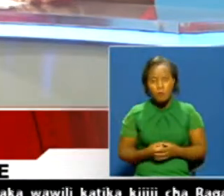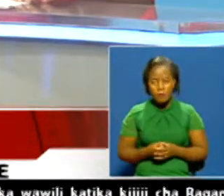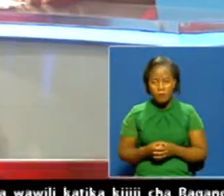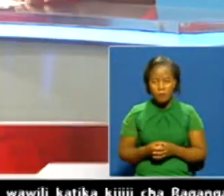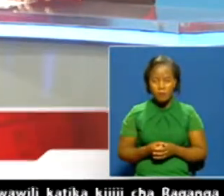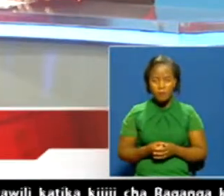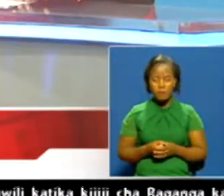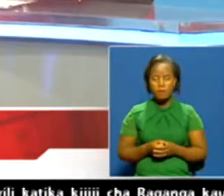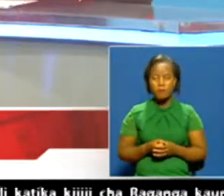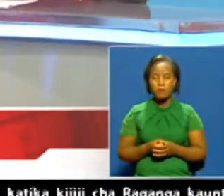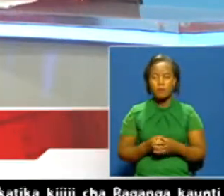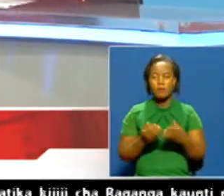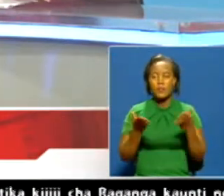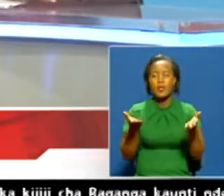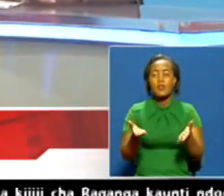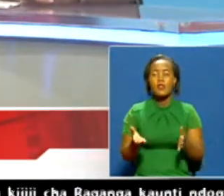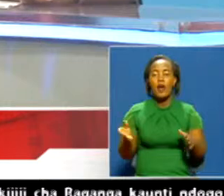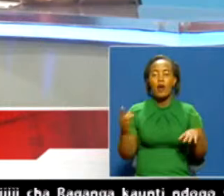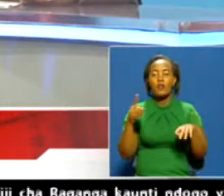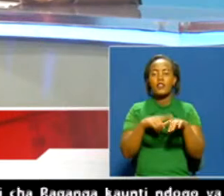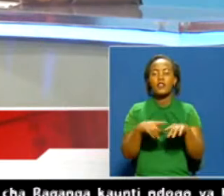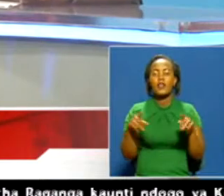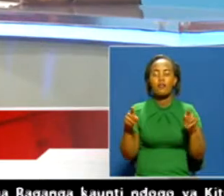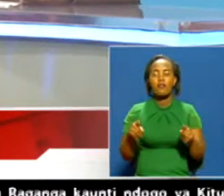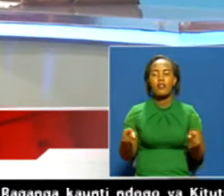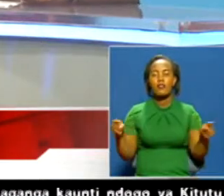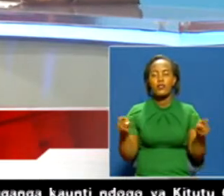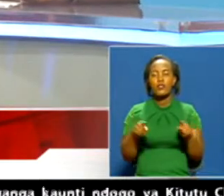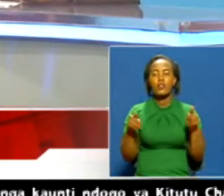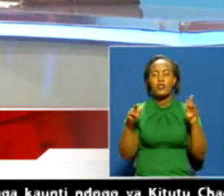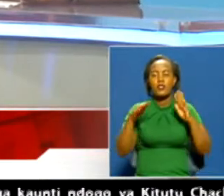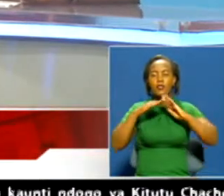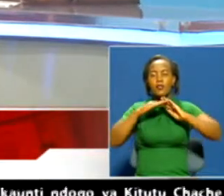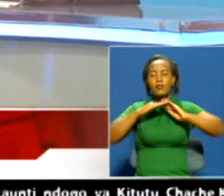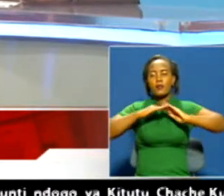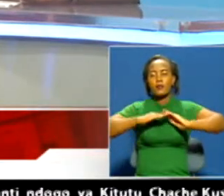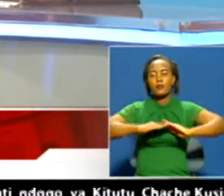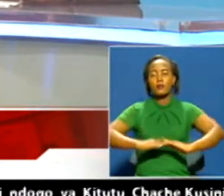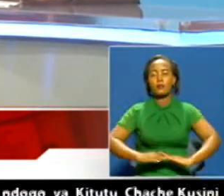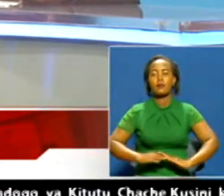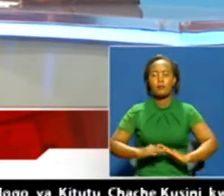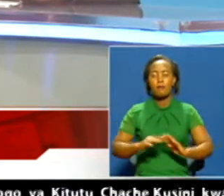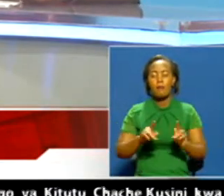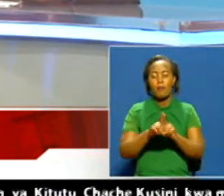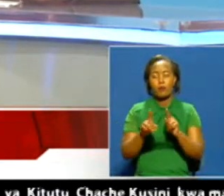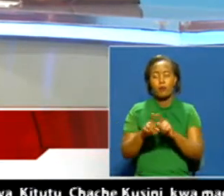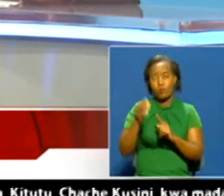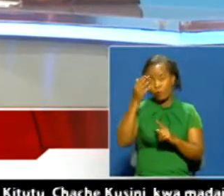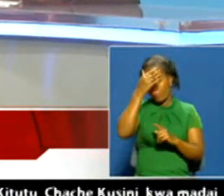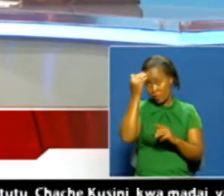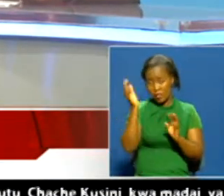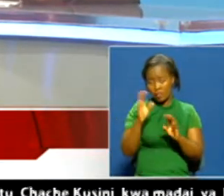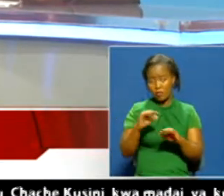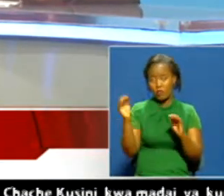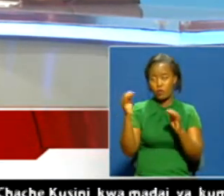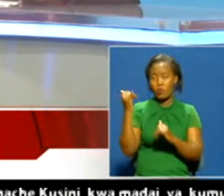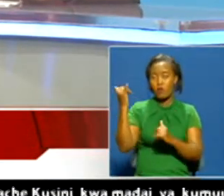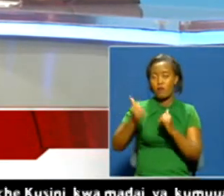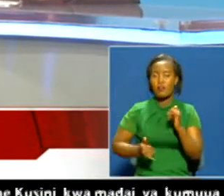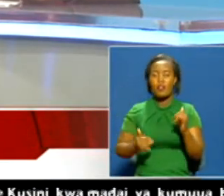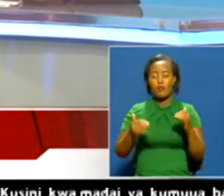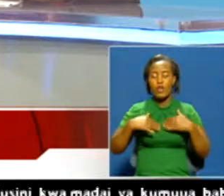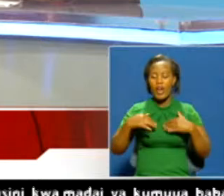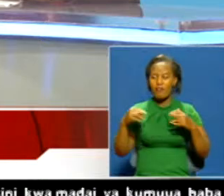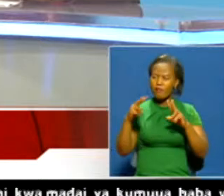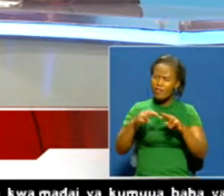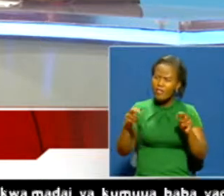Basi mtazamaji, ni wakati wa kupumua kidogo kisha turejee na taarifa zaidi, na usisahau mwishoni mwa Darubini kuna utafiti leo nazungumzia